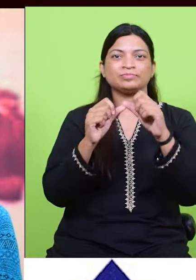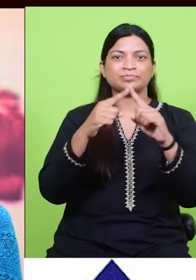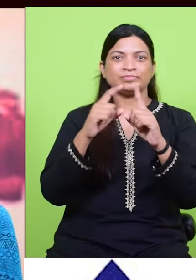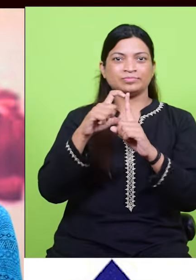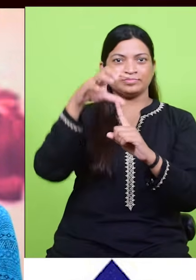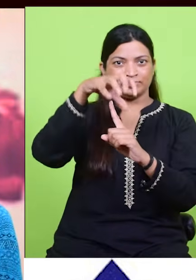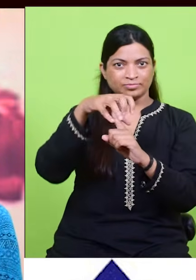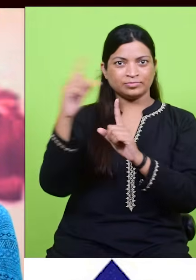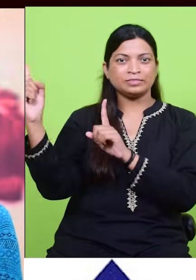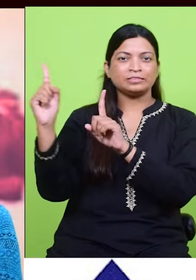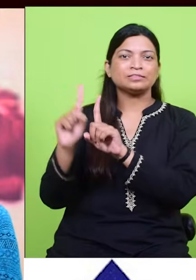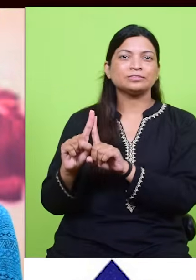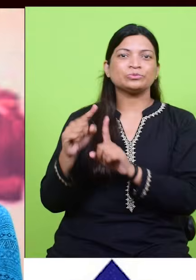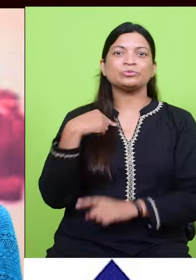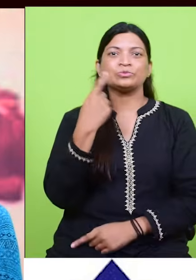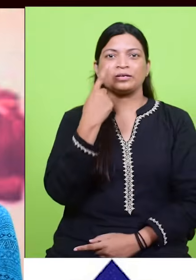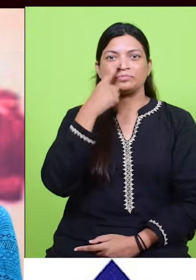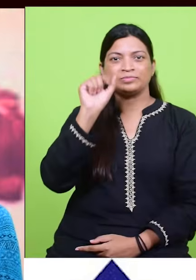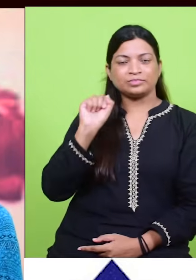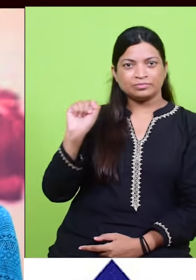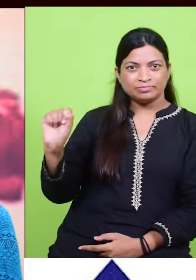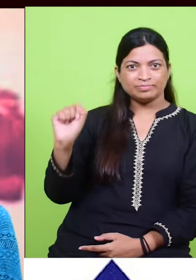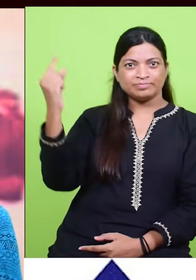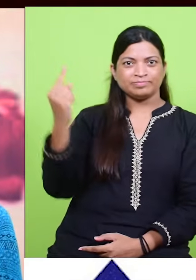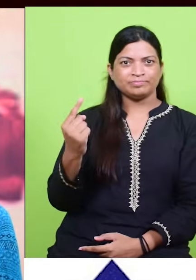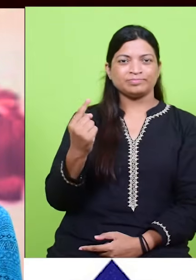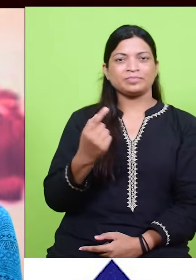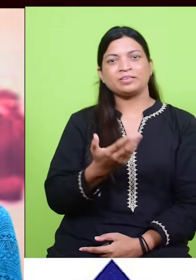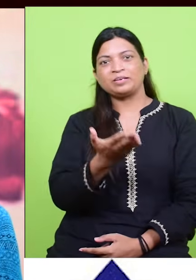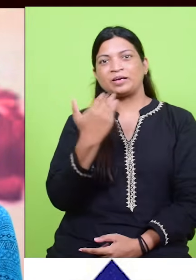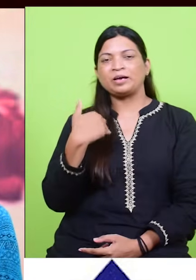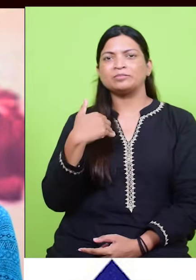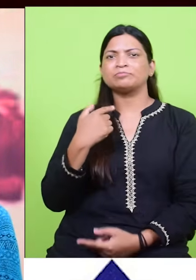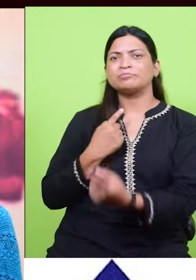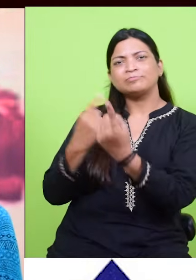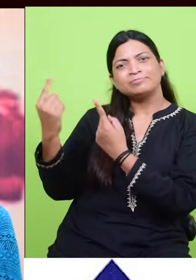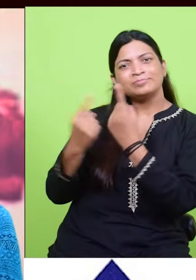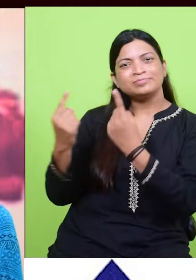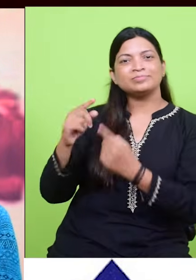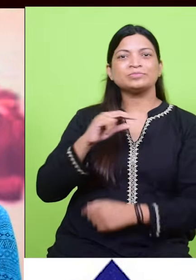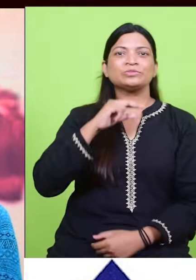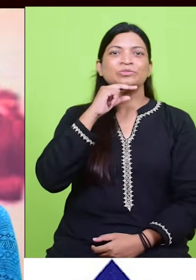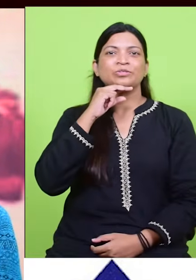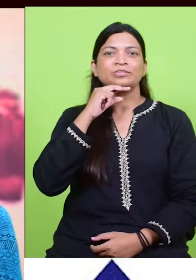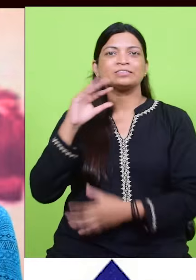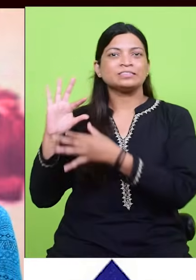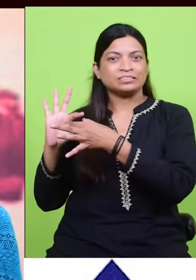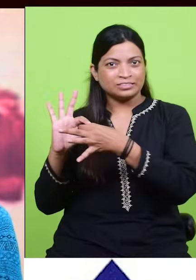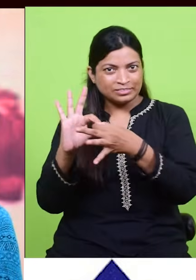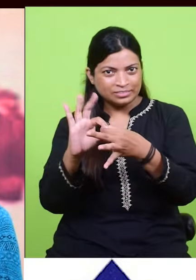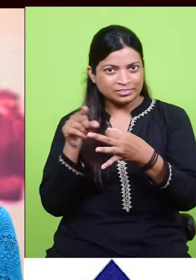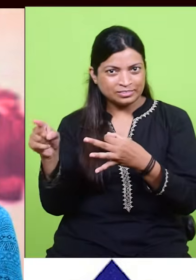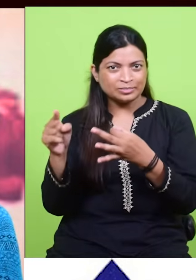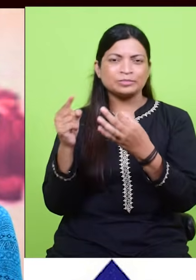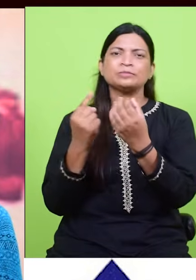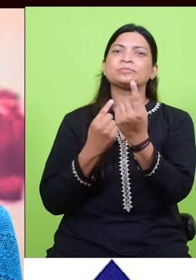डिपार्टमेंट में कार्यरत है और आज हमारे बीच उनके साथ उनकी माताजी भी मौजूद है यहाँ पर स्टूडियो में। चलिए जानते हैं उनसे गुरदीप